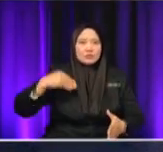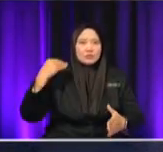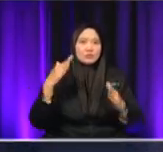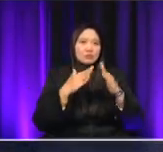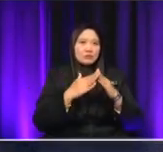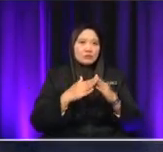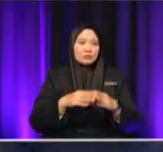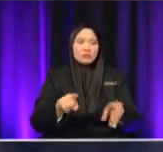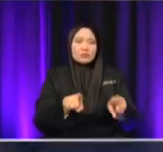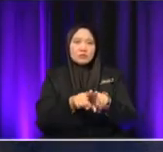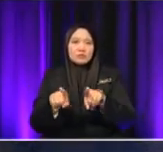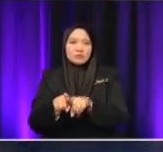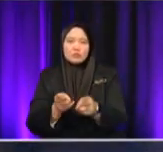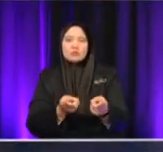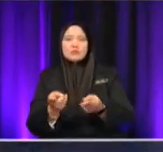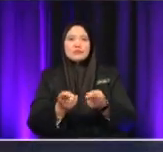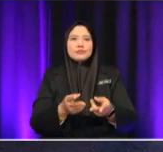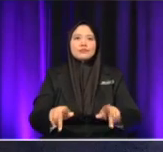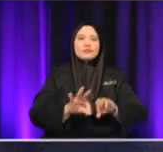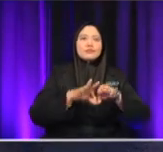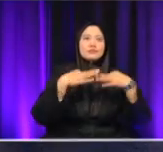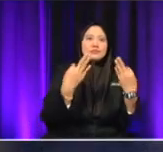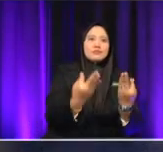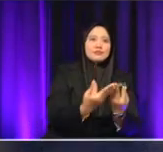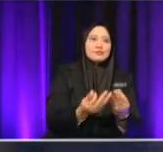adakah anda bersejarah dengan pantun anda